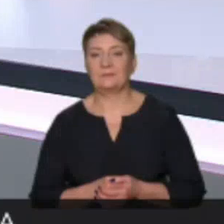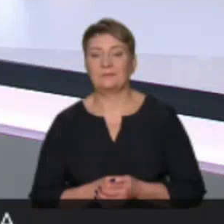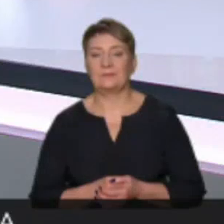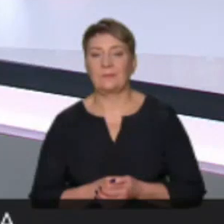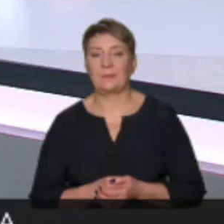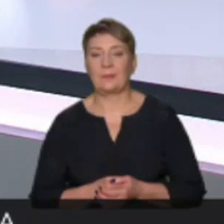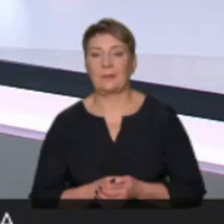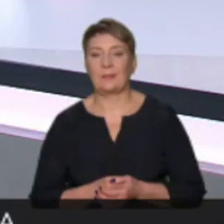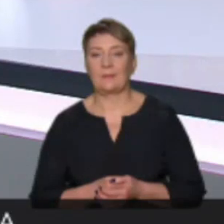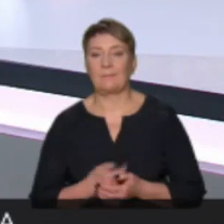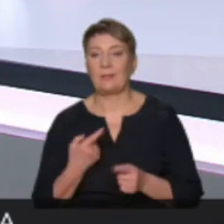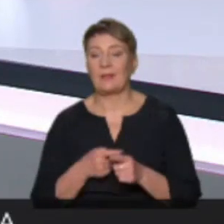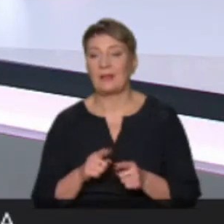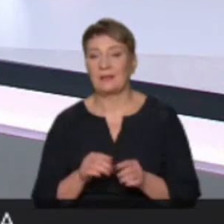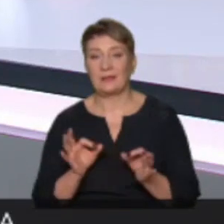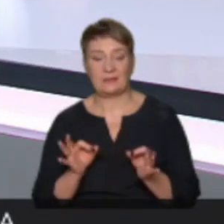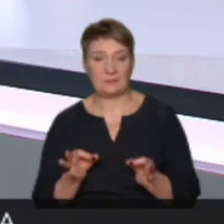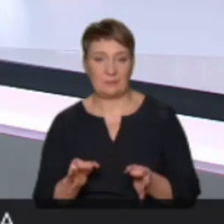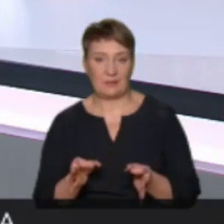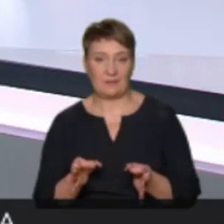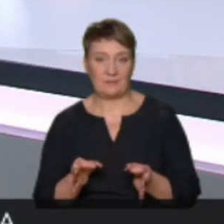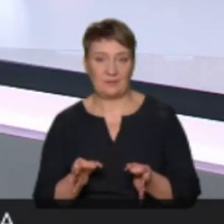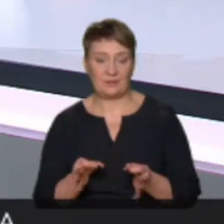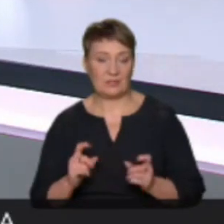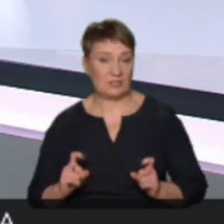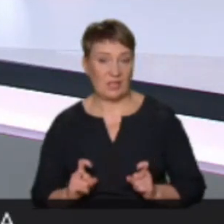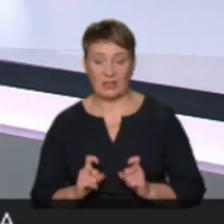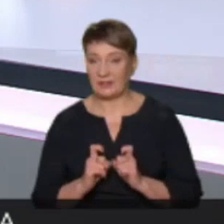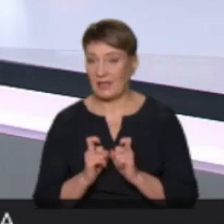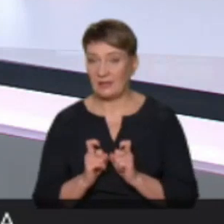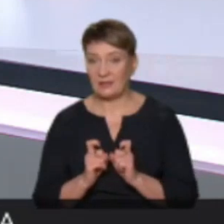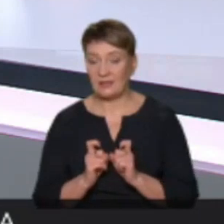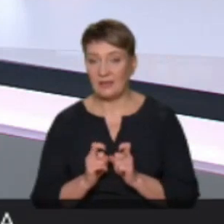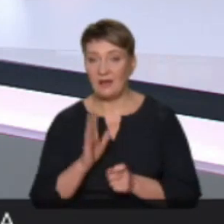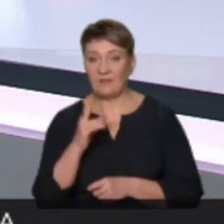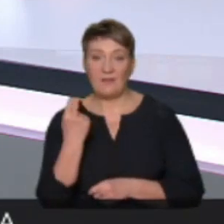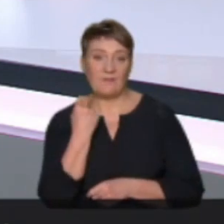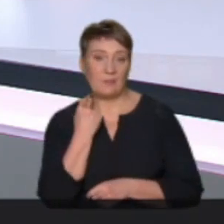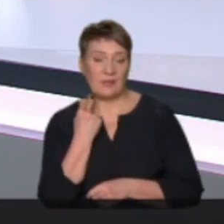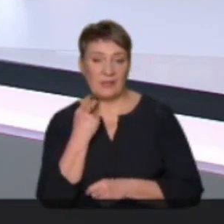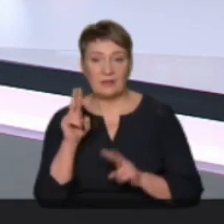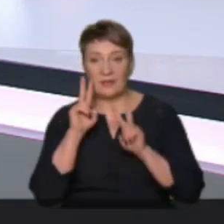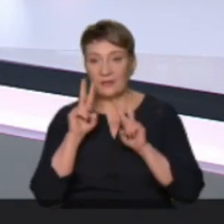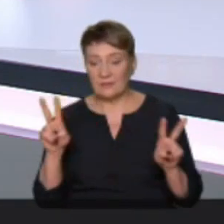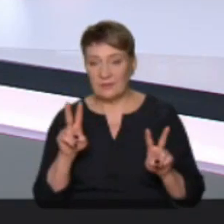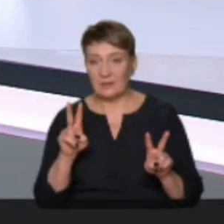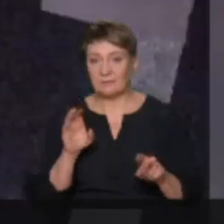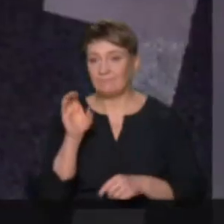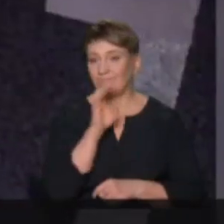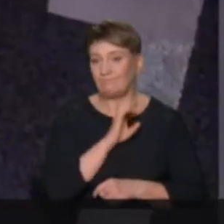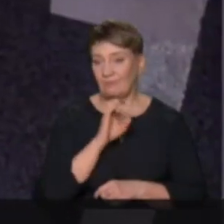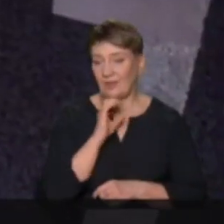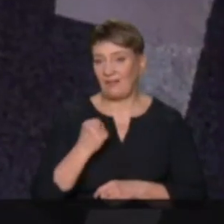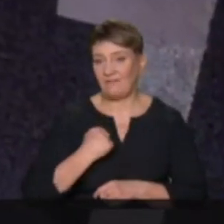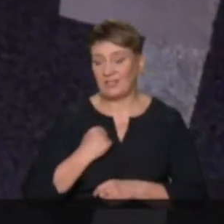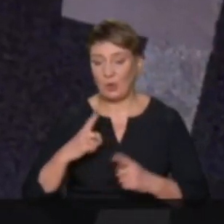слухайте це насправді е такий скандаль тому що у Великій Британії невідомі викрали військову форму та